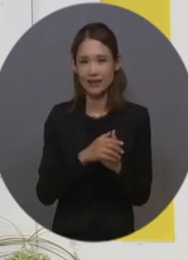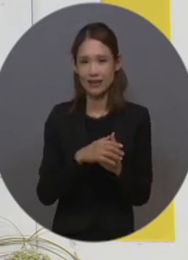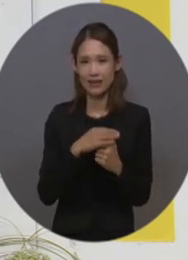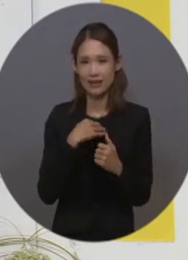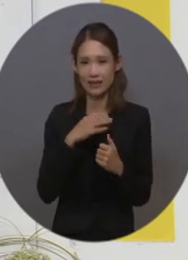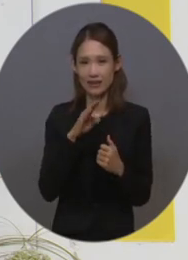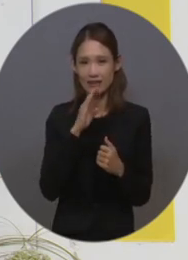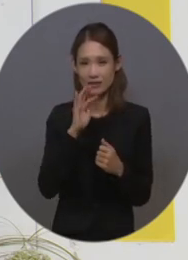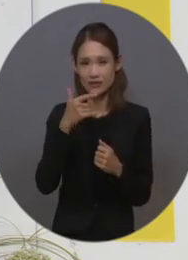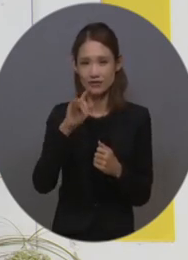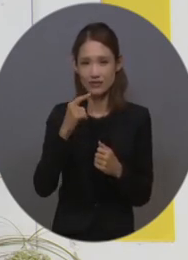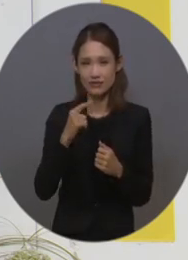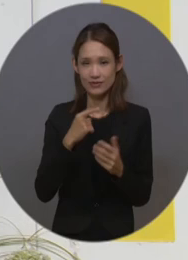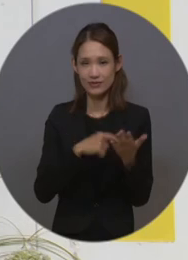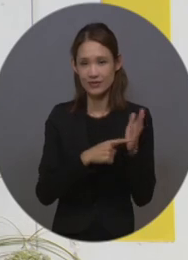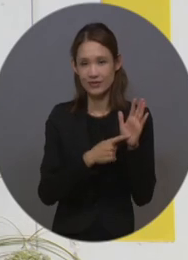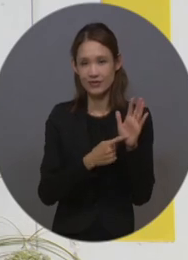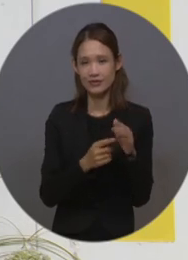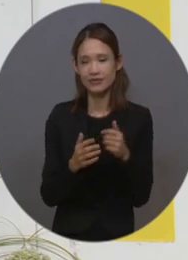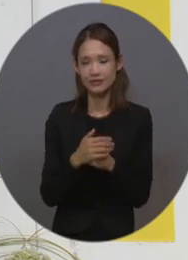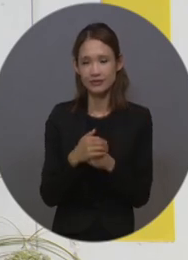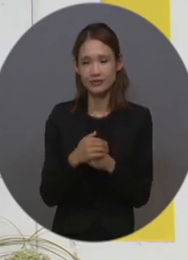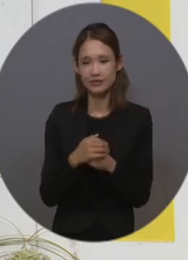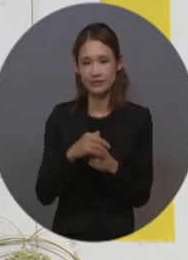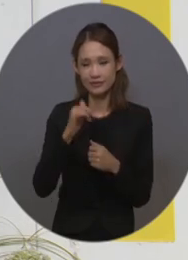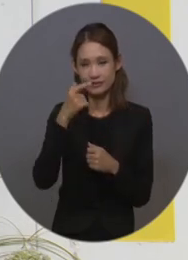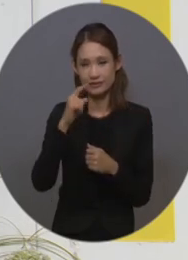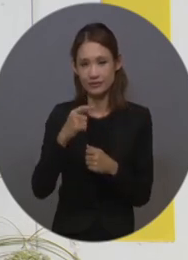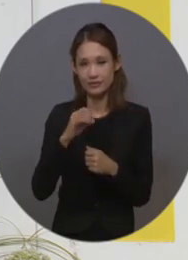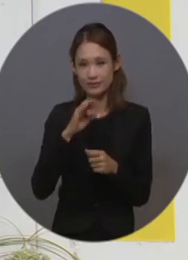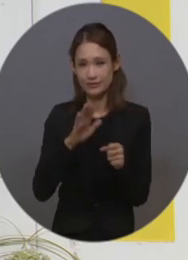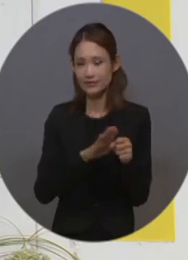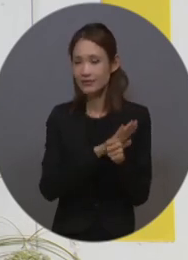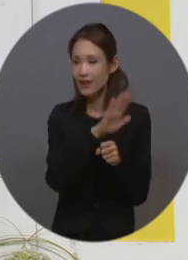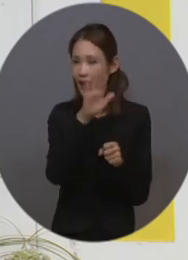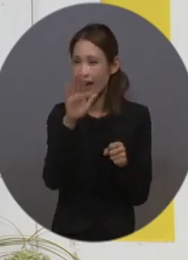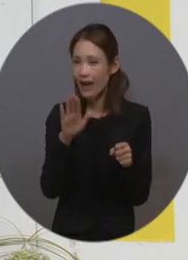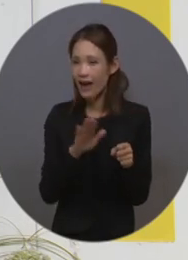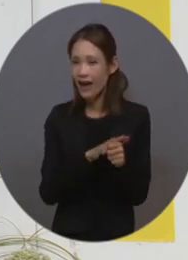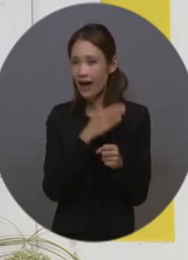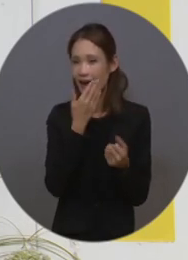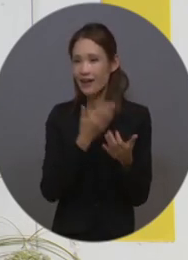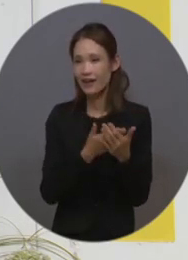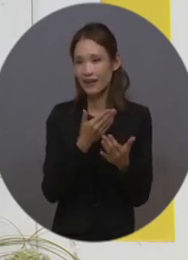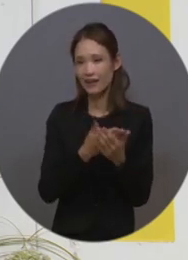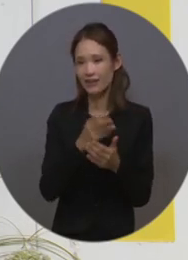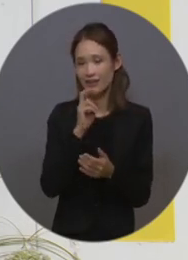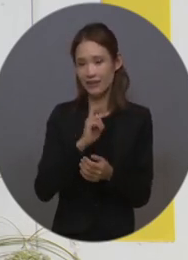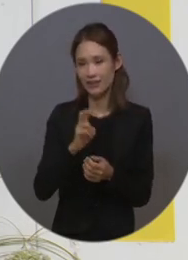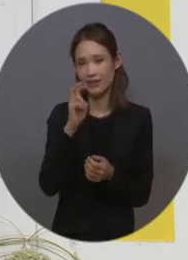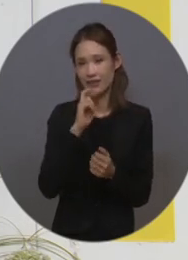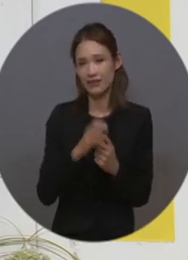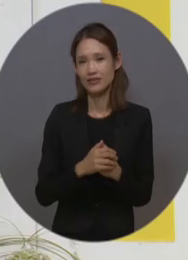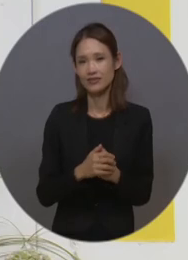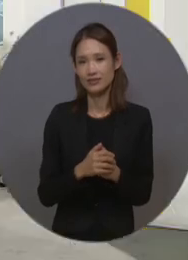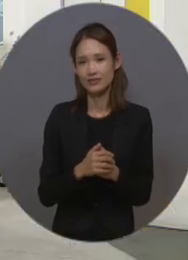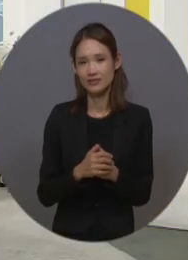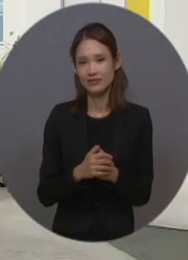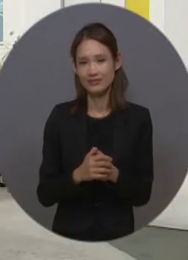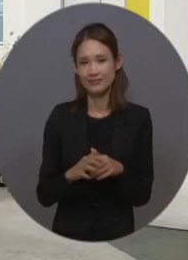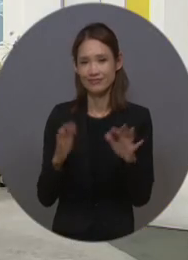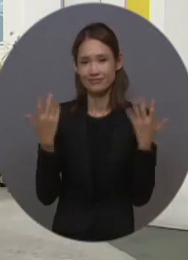진진진진진이야 정말 진이야 진이를 사랑해 주세요. 오,